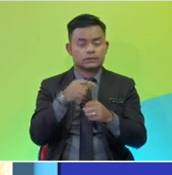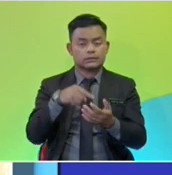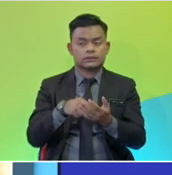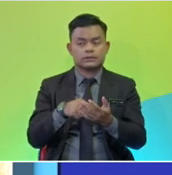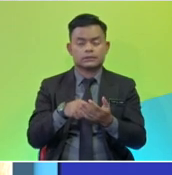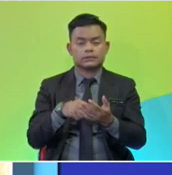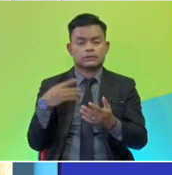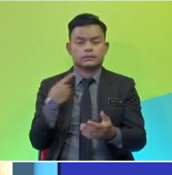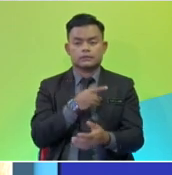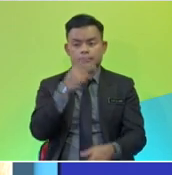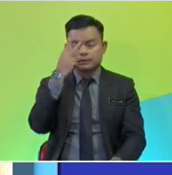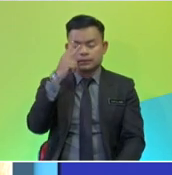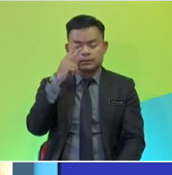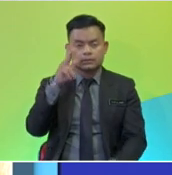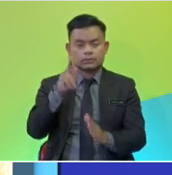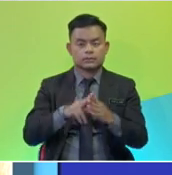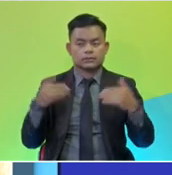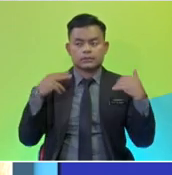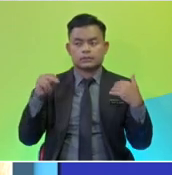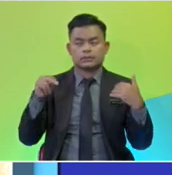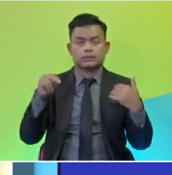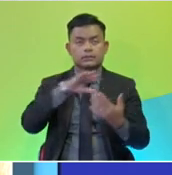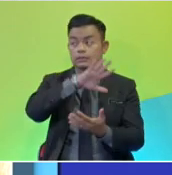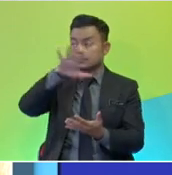dengan keadaan sekeliling betul dengan keadaan sekeliling